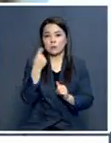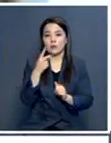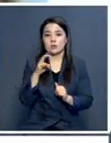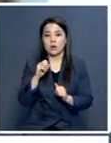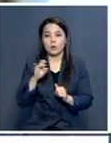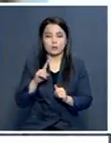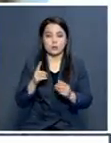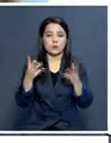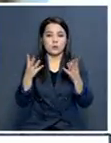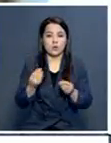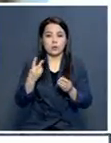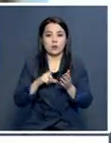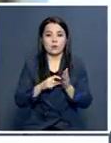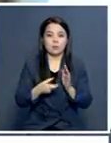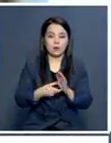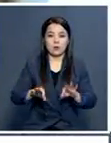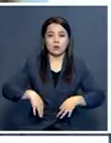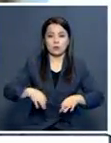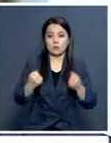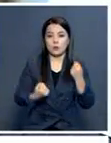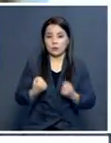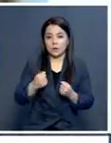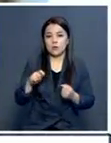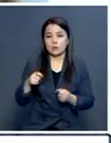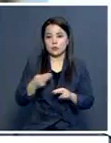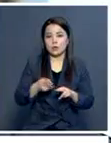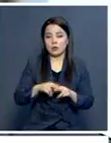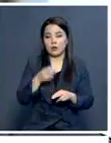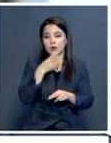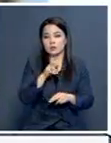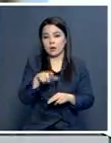күні екі бөлмелі пәтер автокөліктің кілтін осындай жақсы